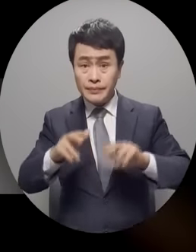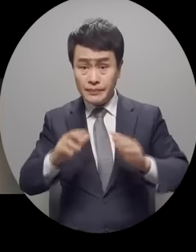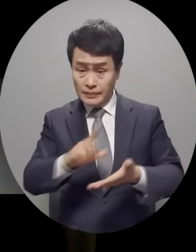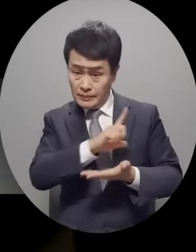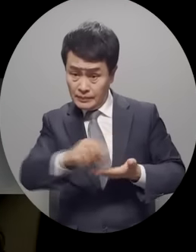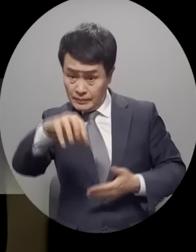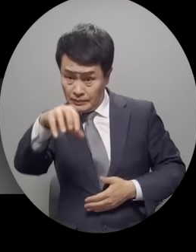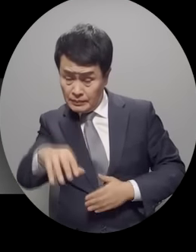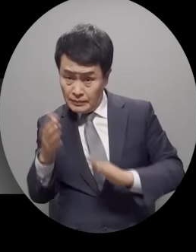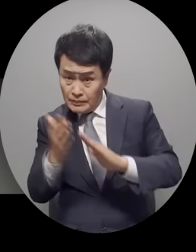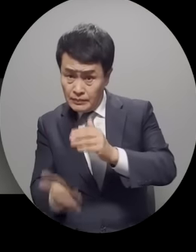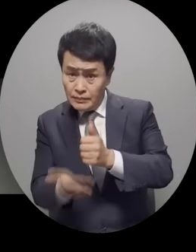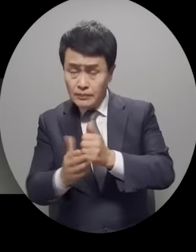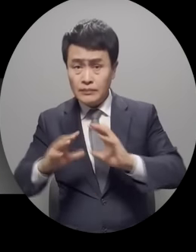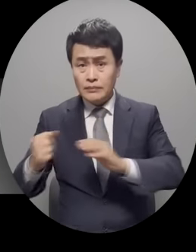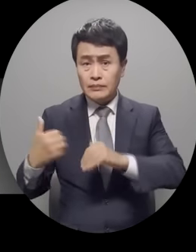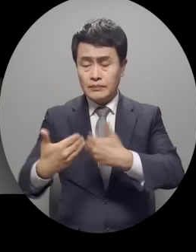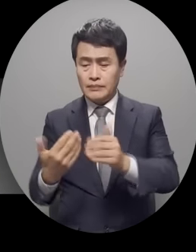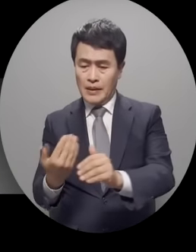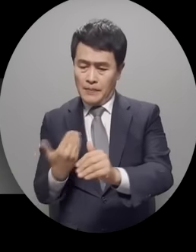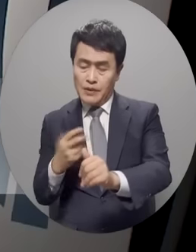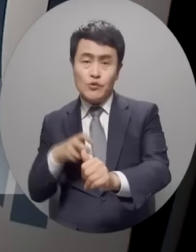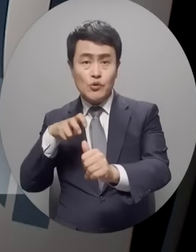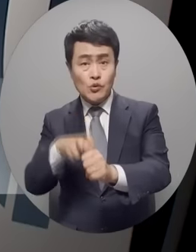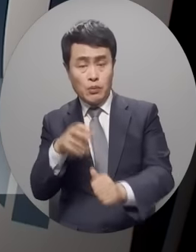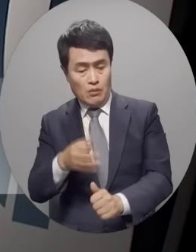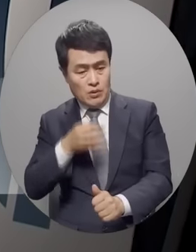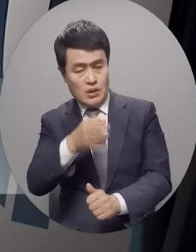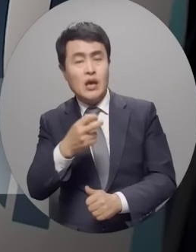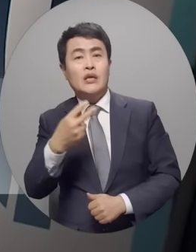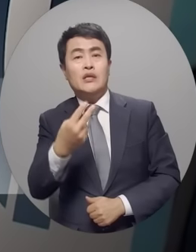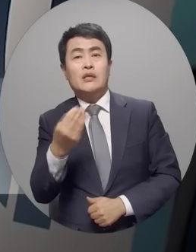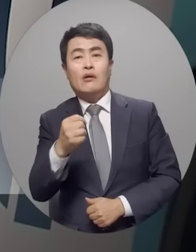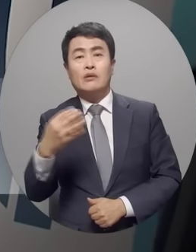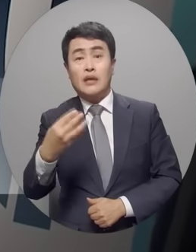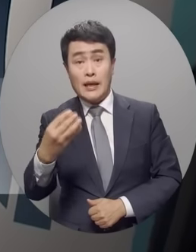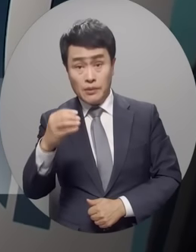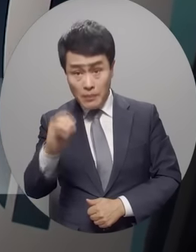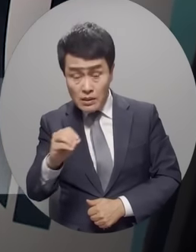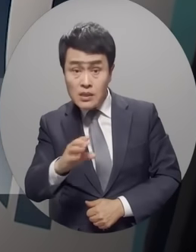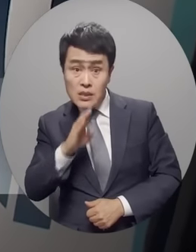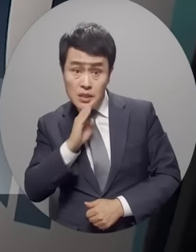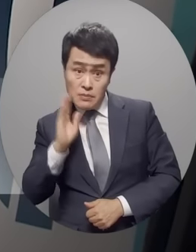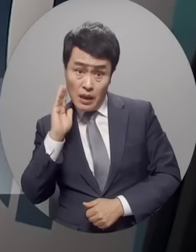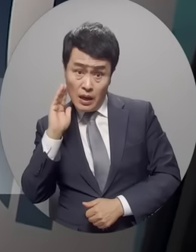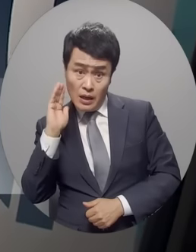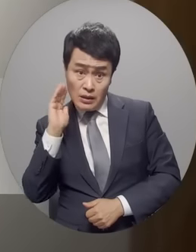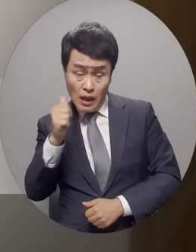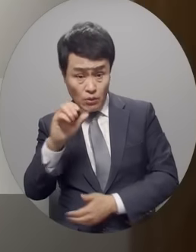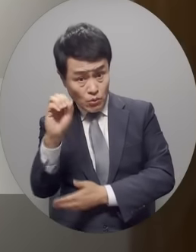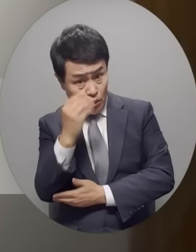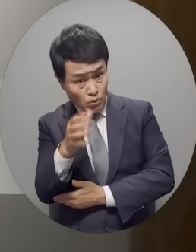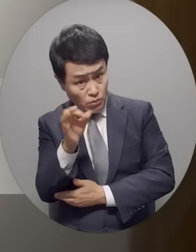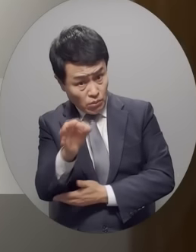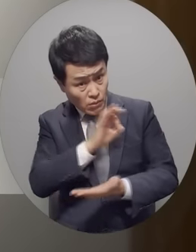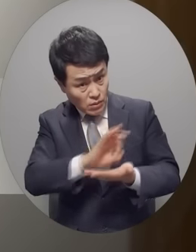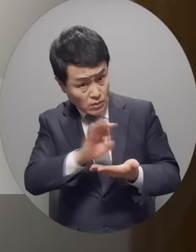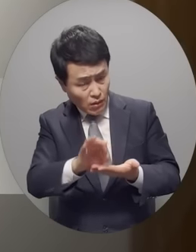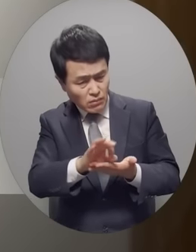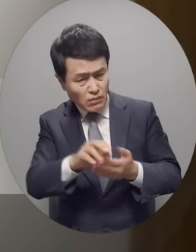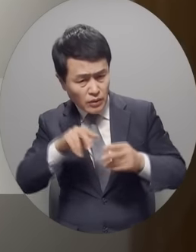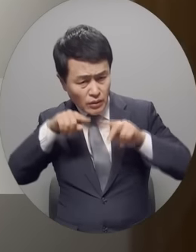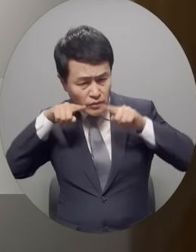공천을 노리고 국민의힘 예비 후보자들이 건넸다는 2억 4천만 원이 실제로 대선 여론조사 비용으로 흘러들어갔는지